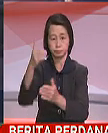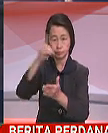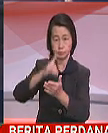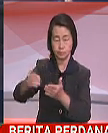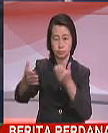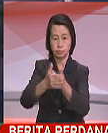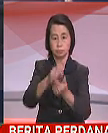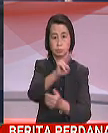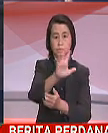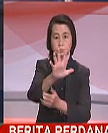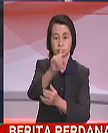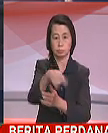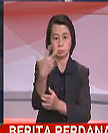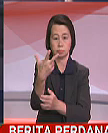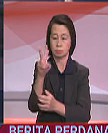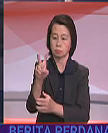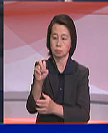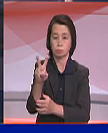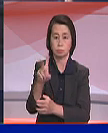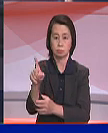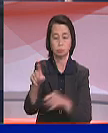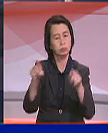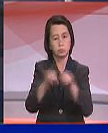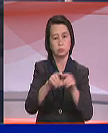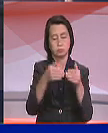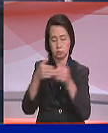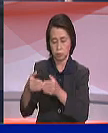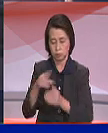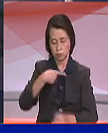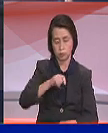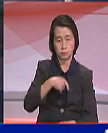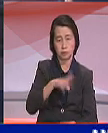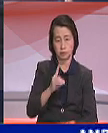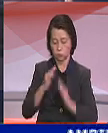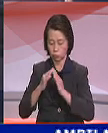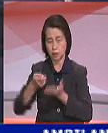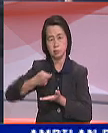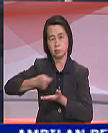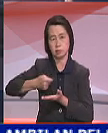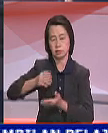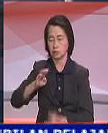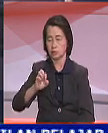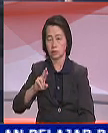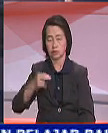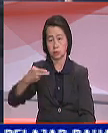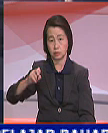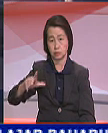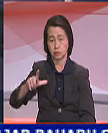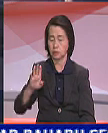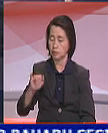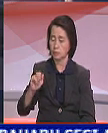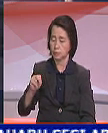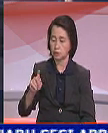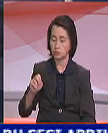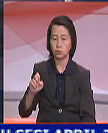hingga 25 Mac 2021. Turut dilanjutkan PKPD di rumah sewa Beverly Hills Bintulu